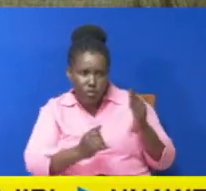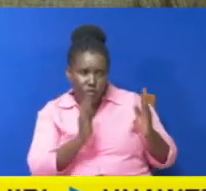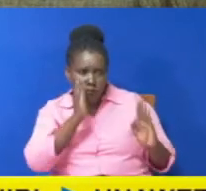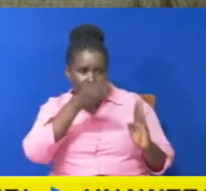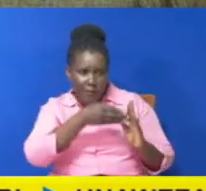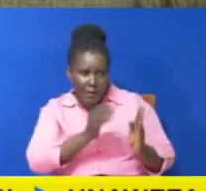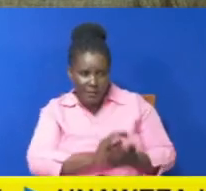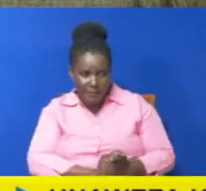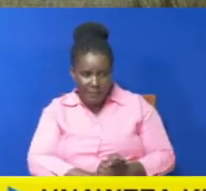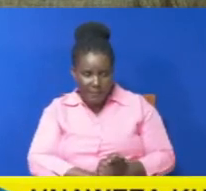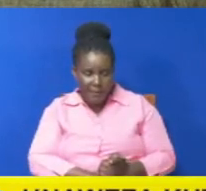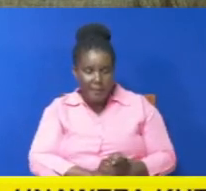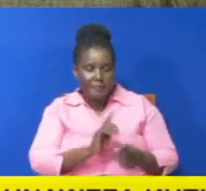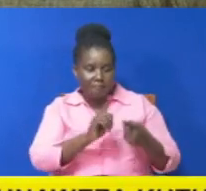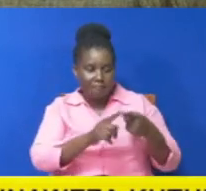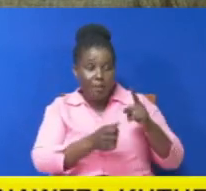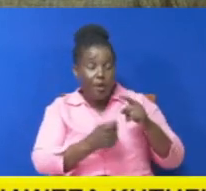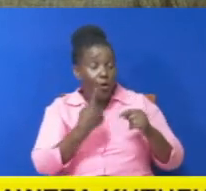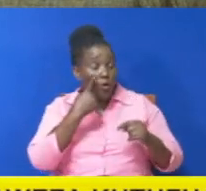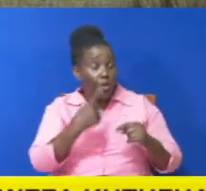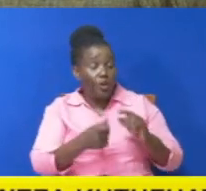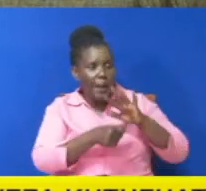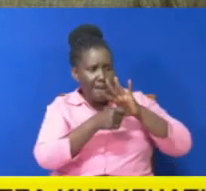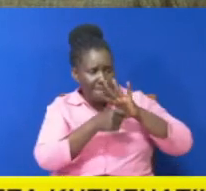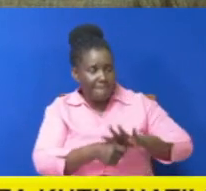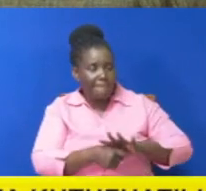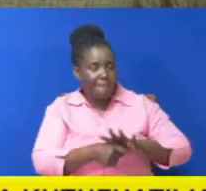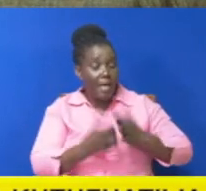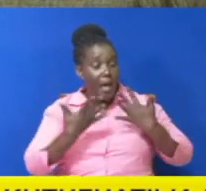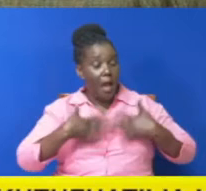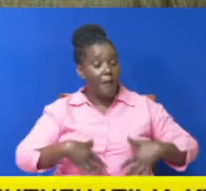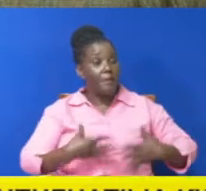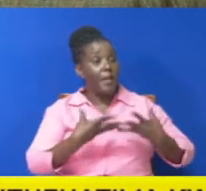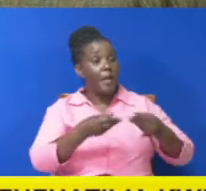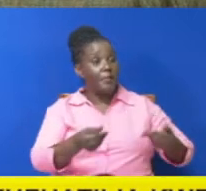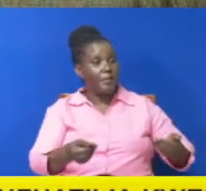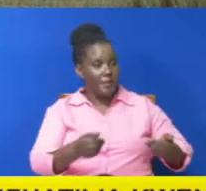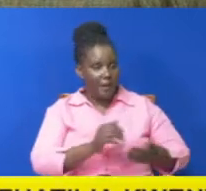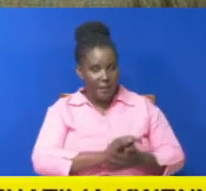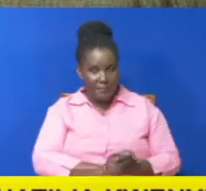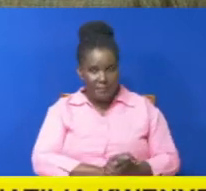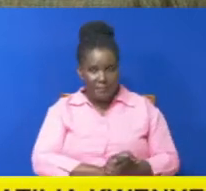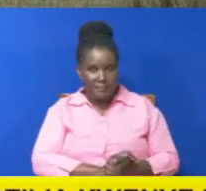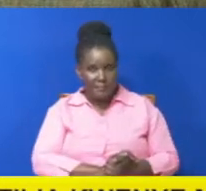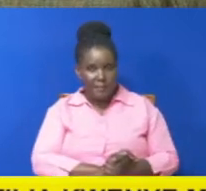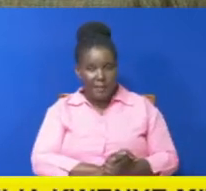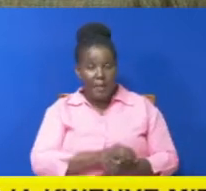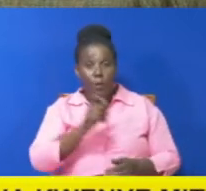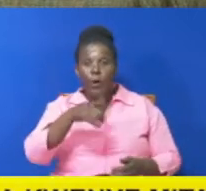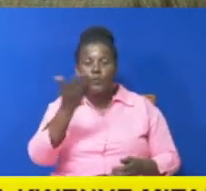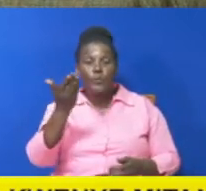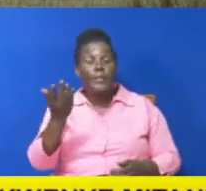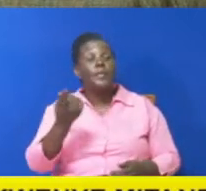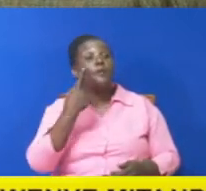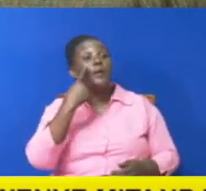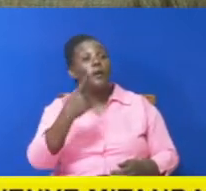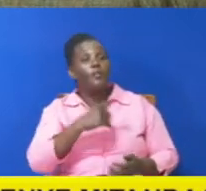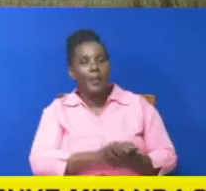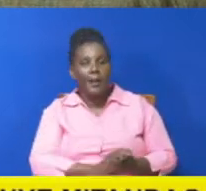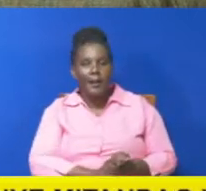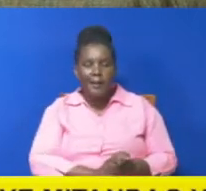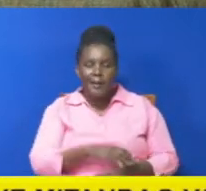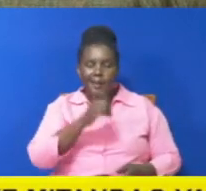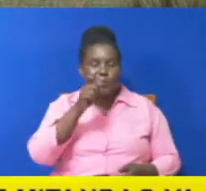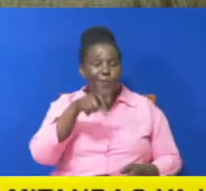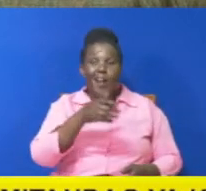kwanza yanaathiri afya yako binafsi. Yaani unanyanyasika kiasi kwamba afya yako inadhorota, mpaka sisi tunaona kwamba wewe tuambie, sisi tunaona